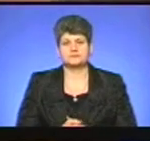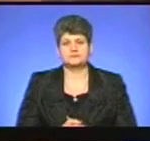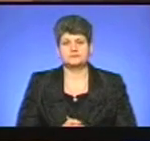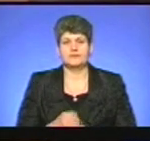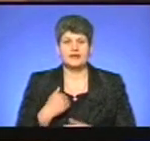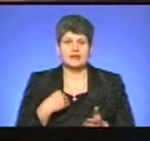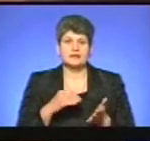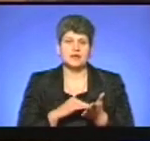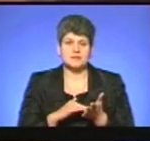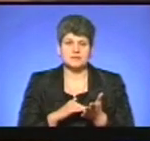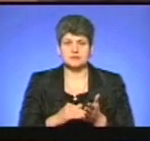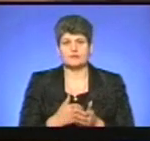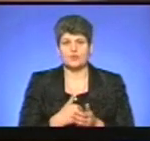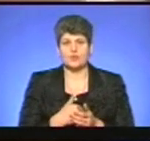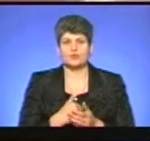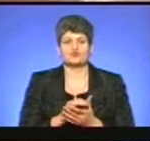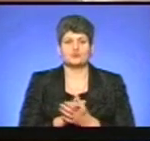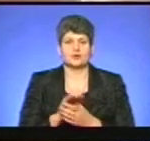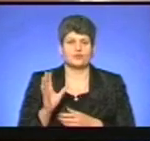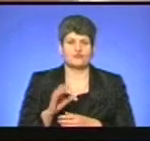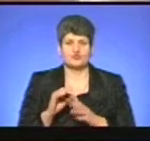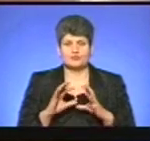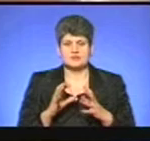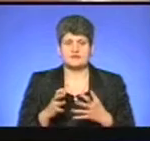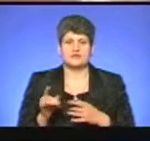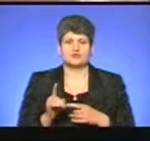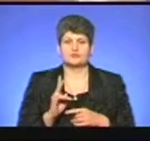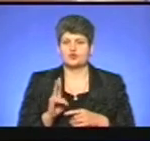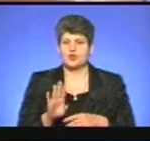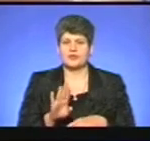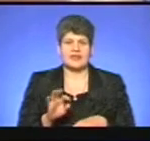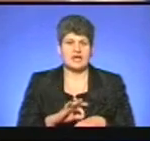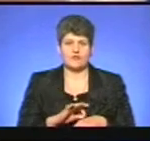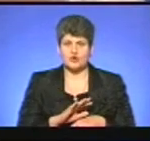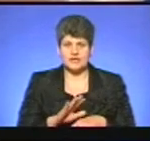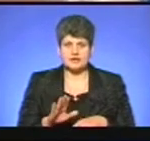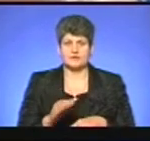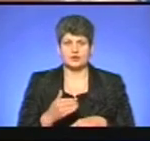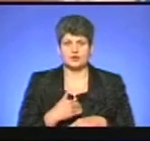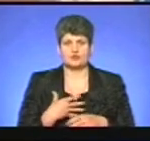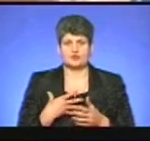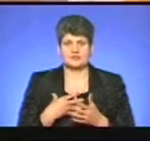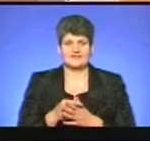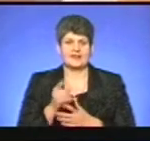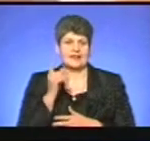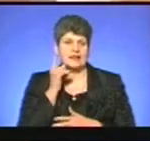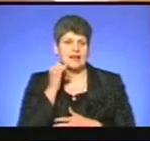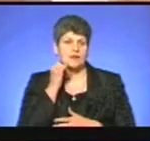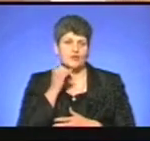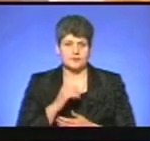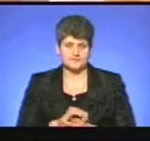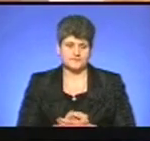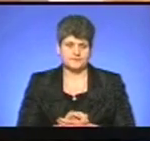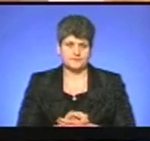Я написав, хочу миру на всьому світі, і щоб ніхто не хворів, і хочу свій власний телефон.